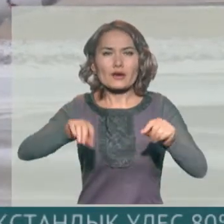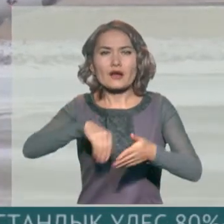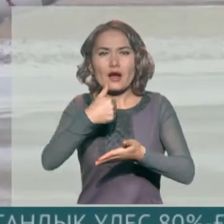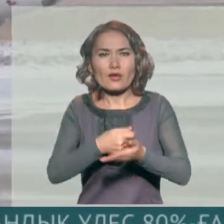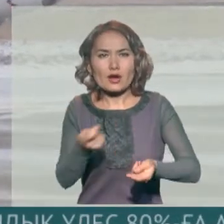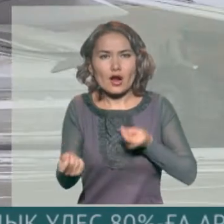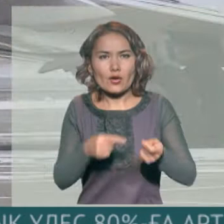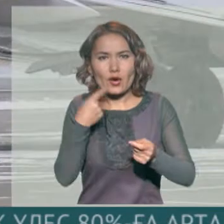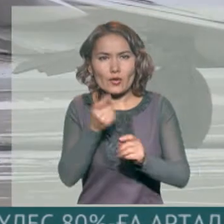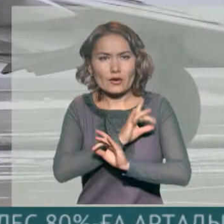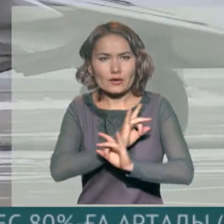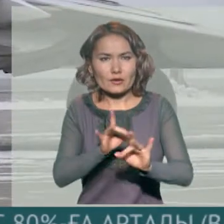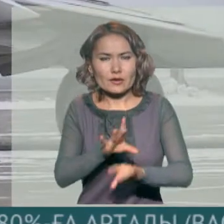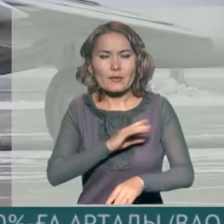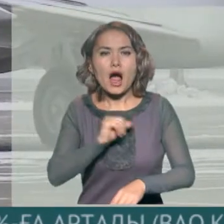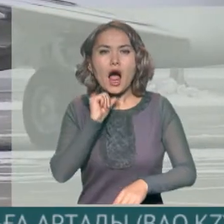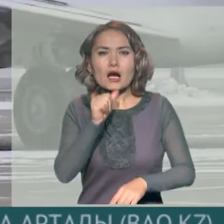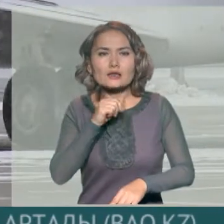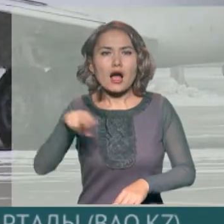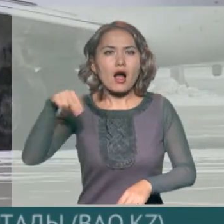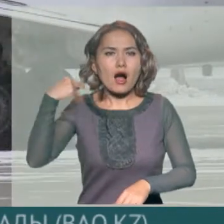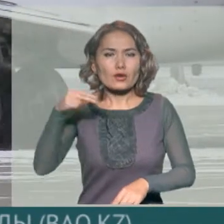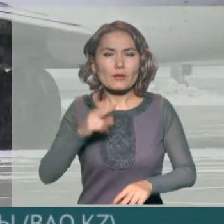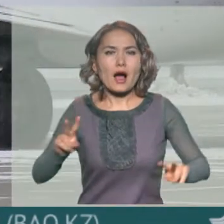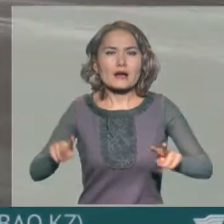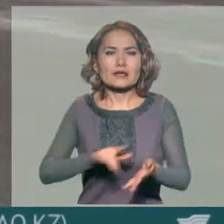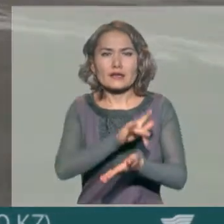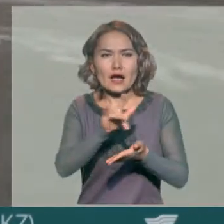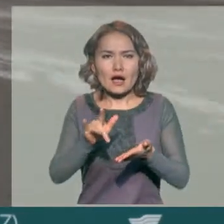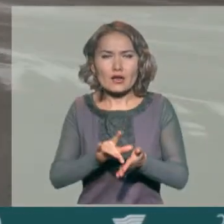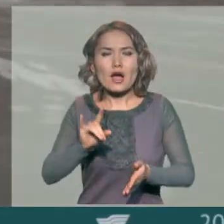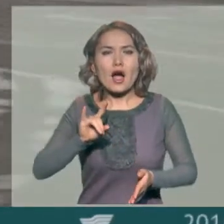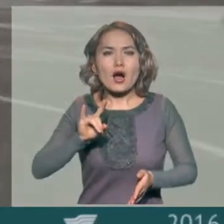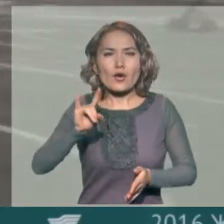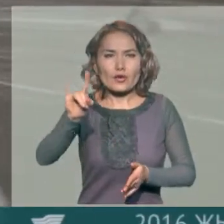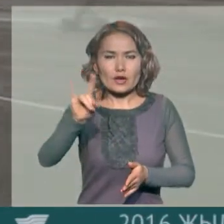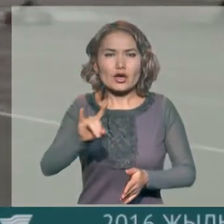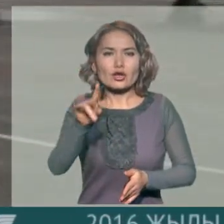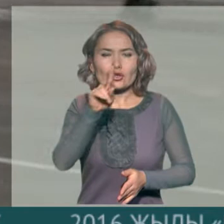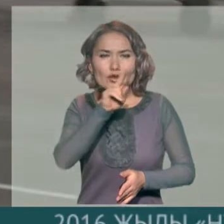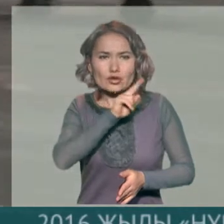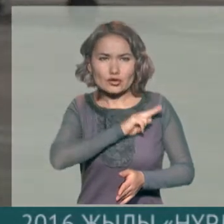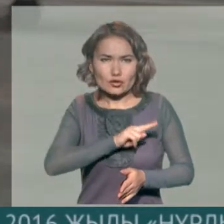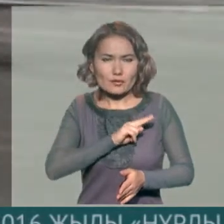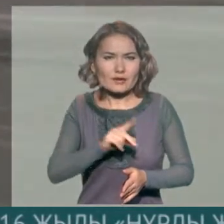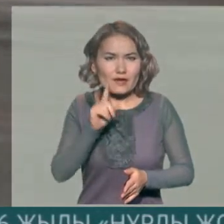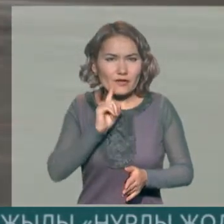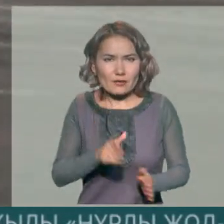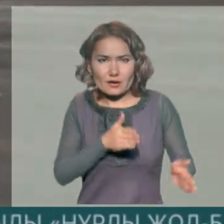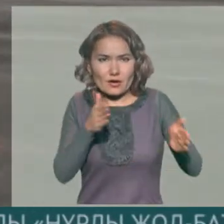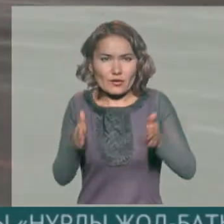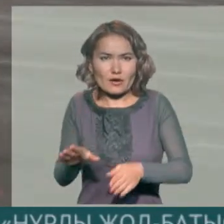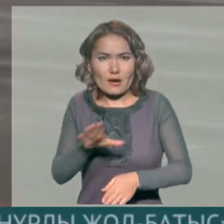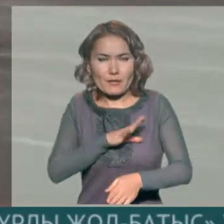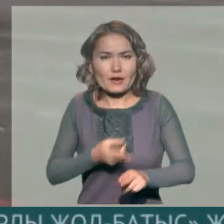хабарлады. Әзірге Қостанай мен Ақтөбеге және осы аймақтардан Астанаға қарай ұшу сапарлары кідірістеп тұр. Естеріңізге сала кетейік,